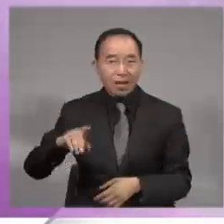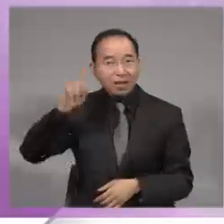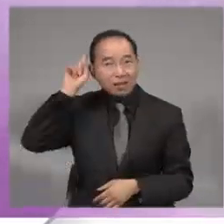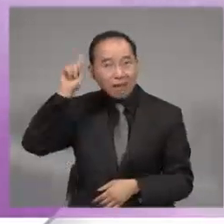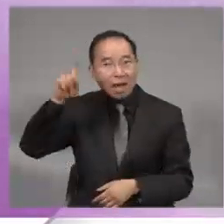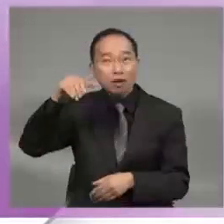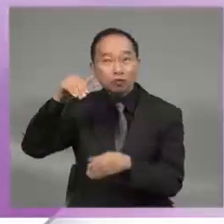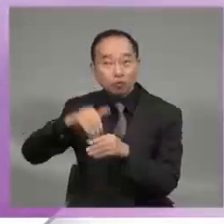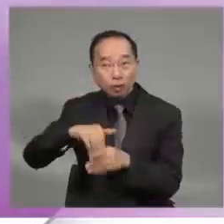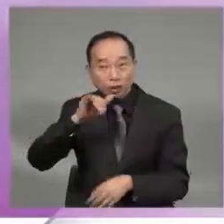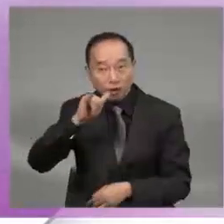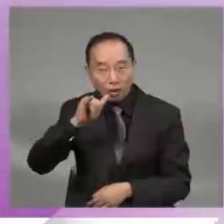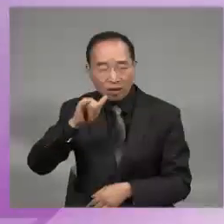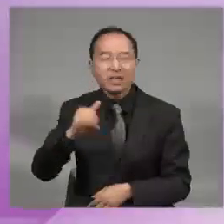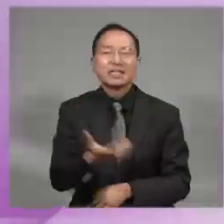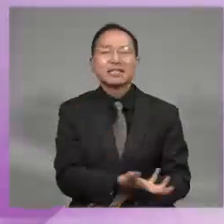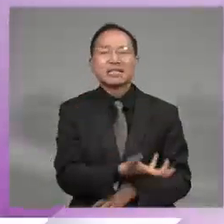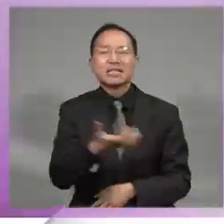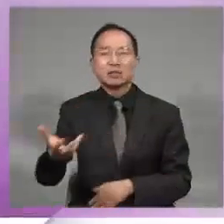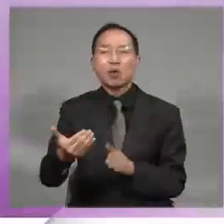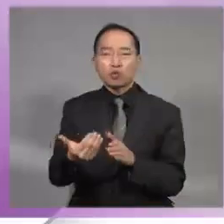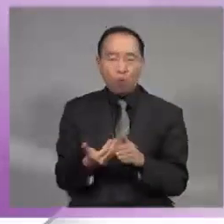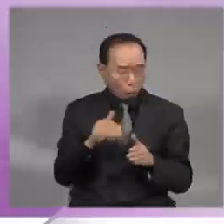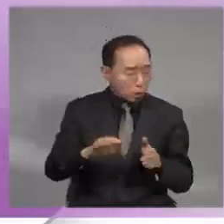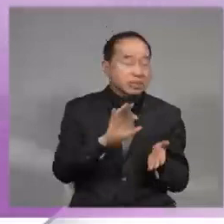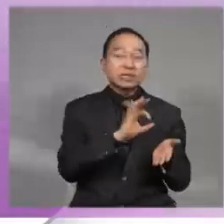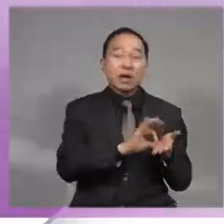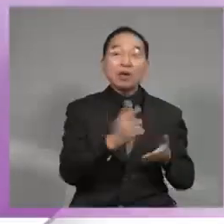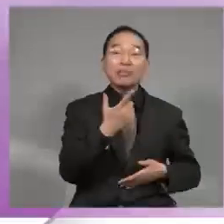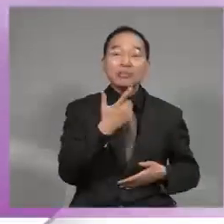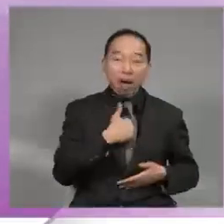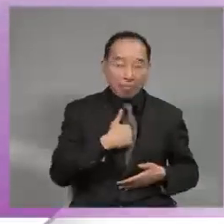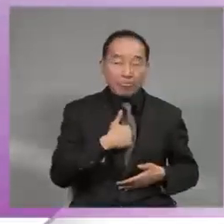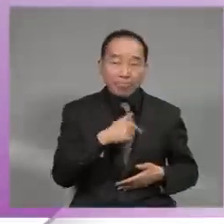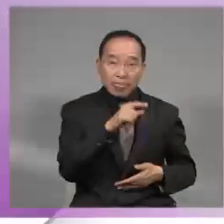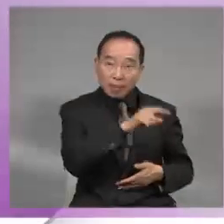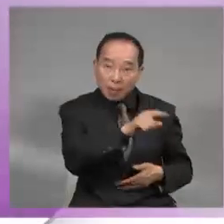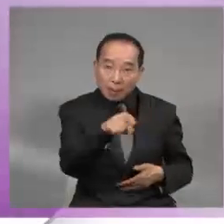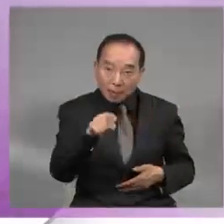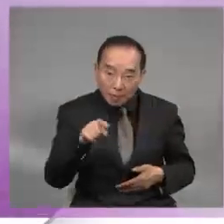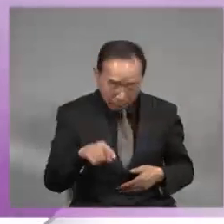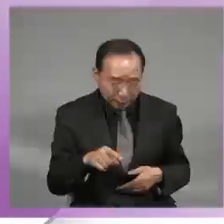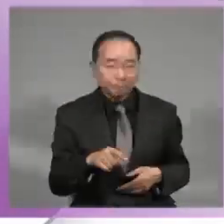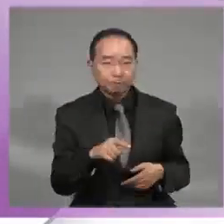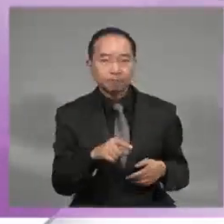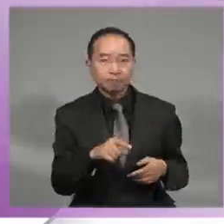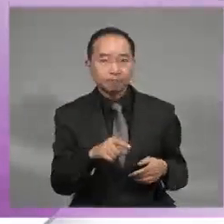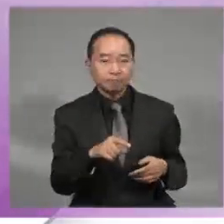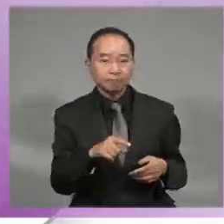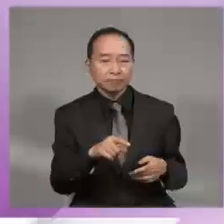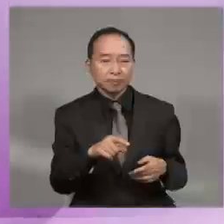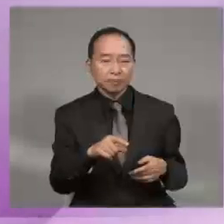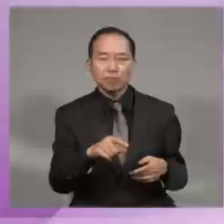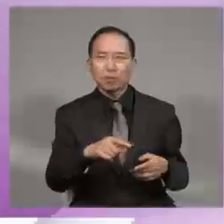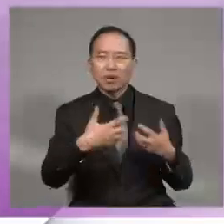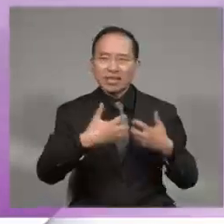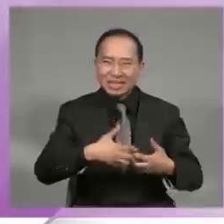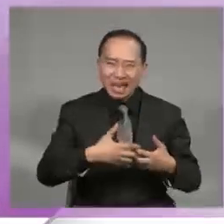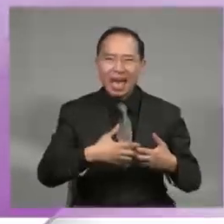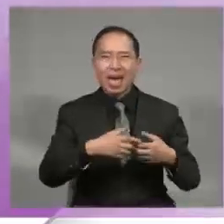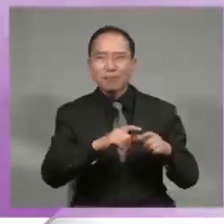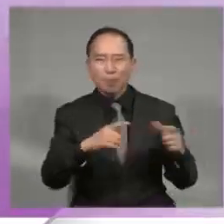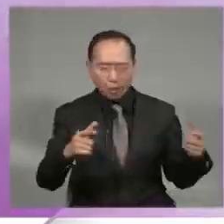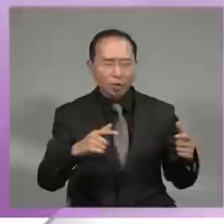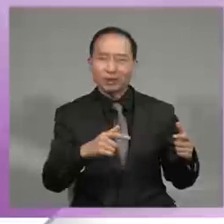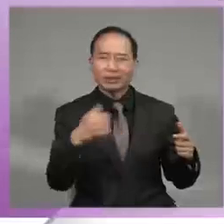때문에요. 이송하시기 전에 오늘 사용하셨던 장비들을 좀 이렇게 봉인하는 그 절차도 필요하실 것 같고요. 네. 그 봉인을